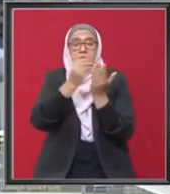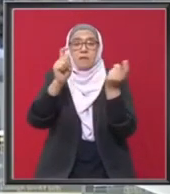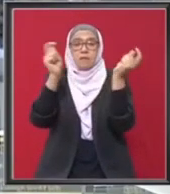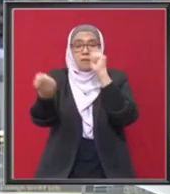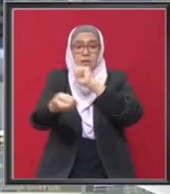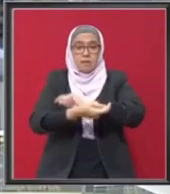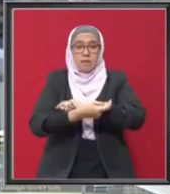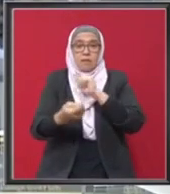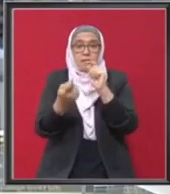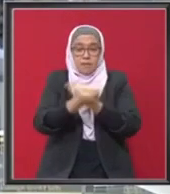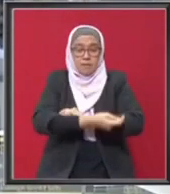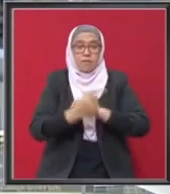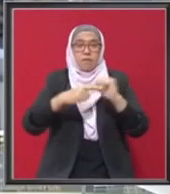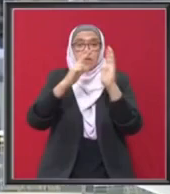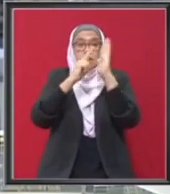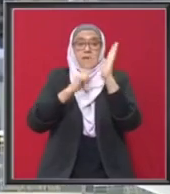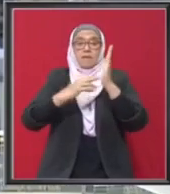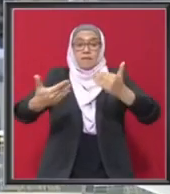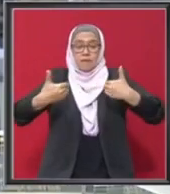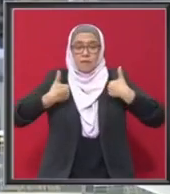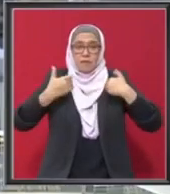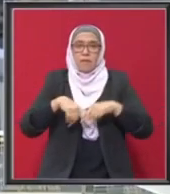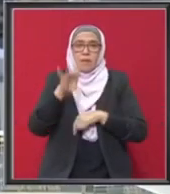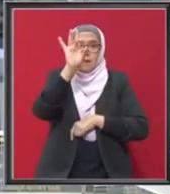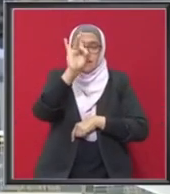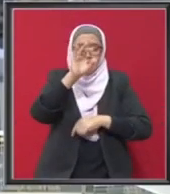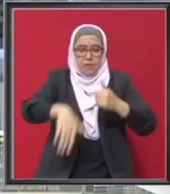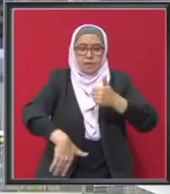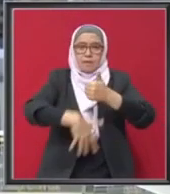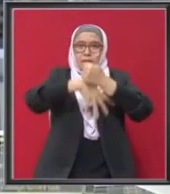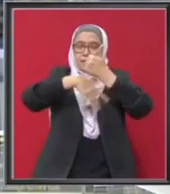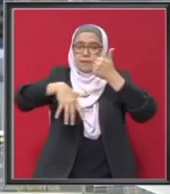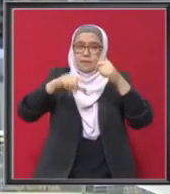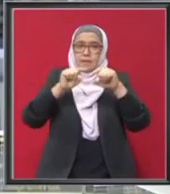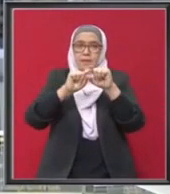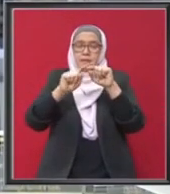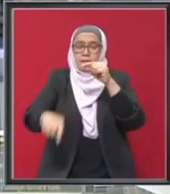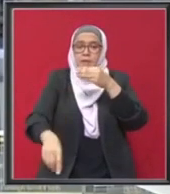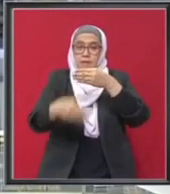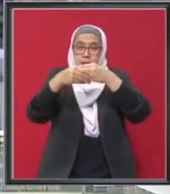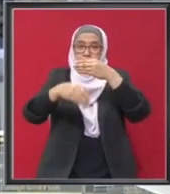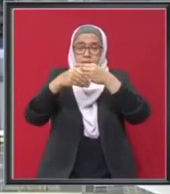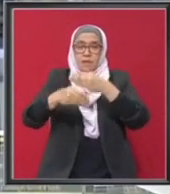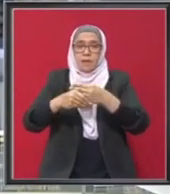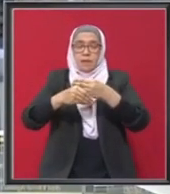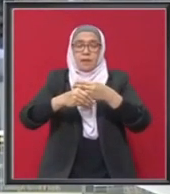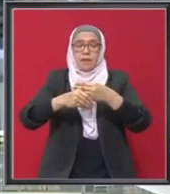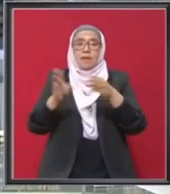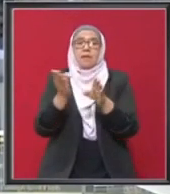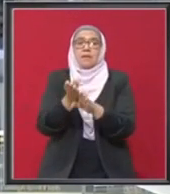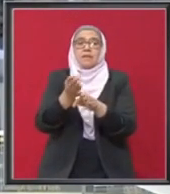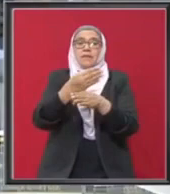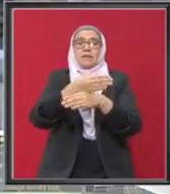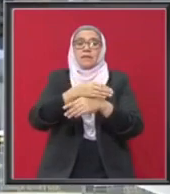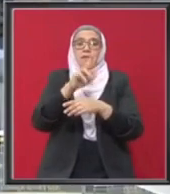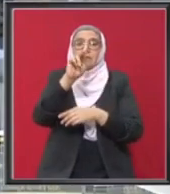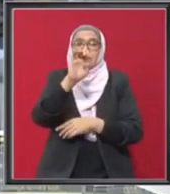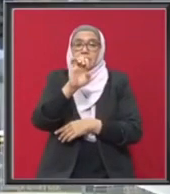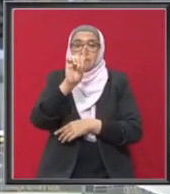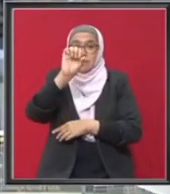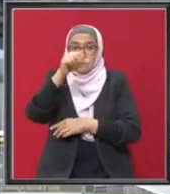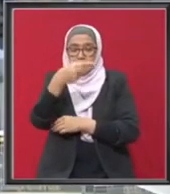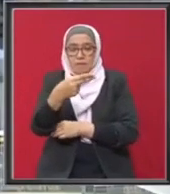sedia ada dan 8 undang-undang Syariah seksi diri yaitu dalam keadaan kaedah dalam bentuk kaedah-kaedah penggubalan